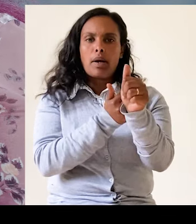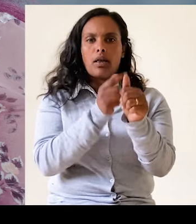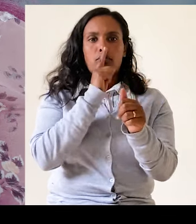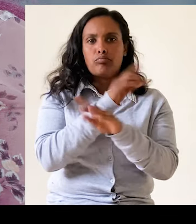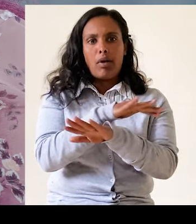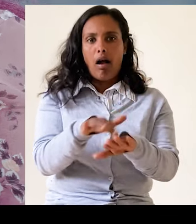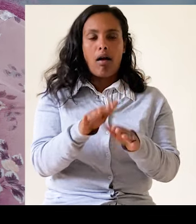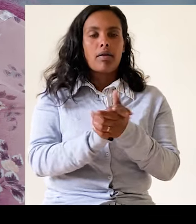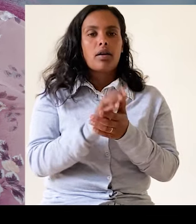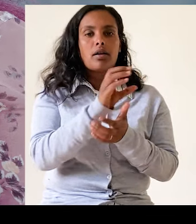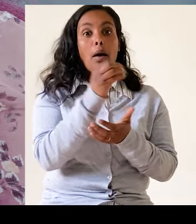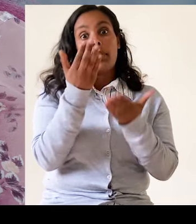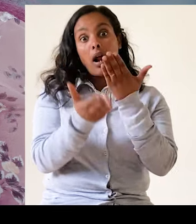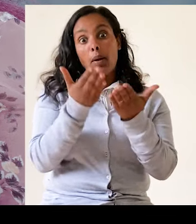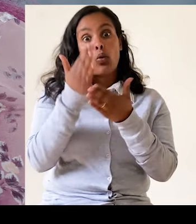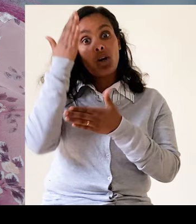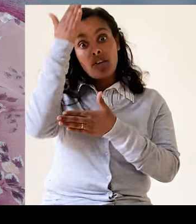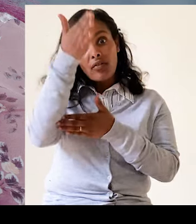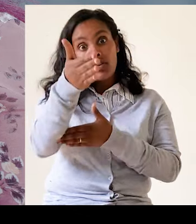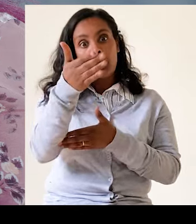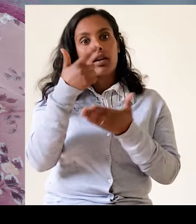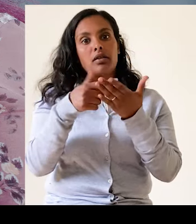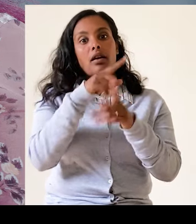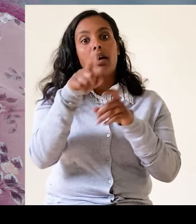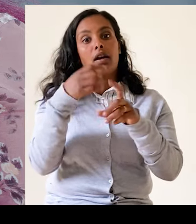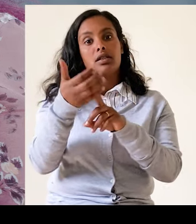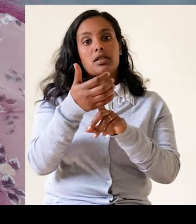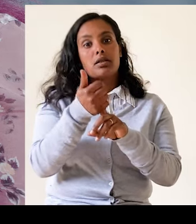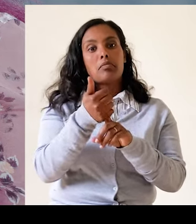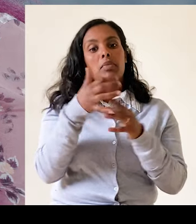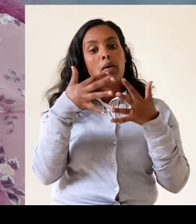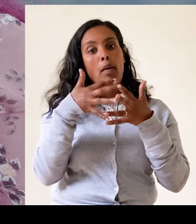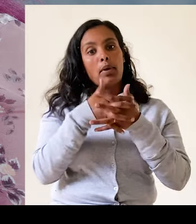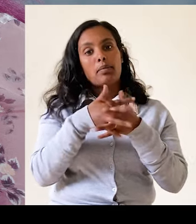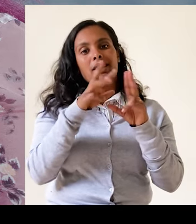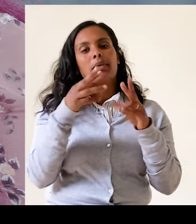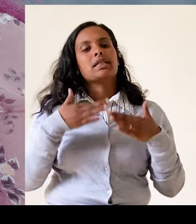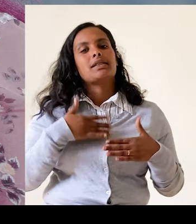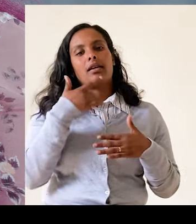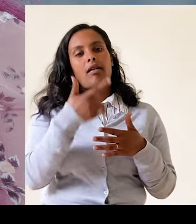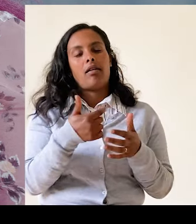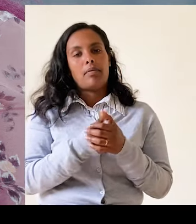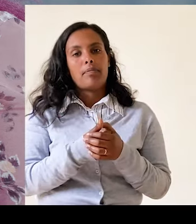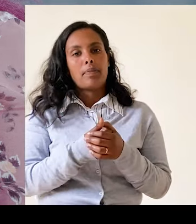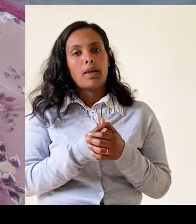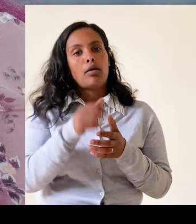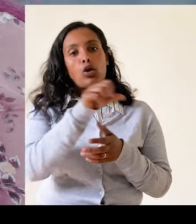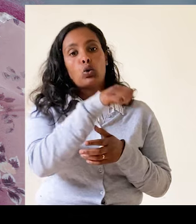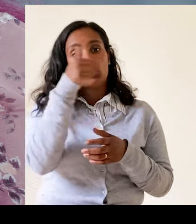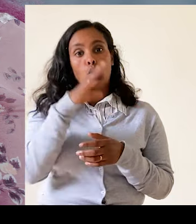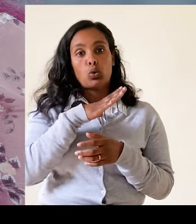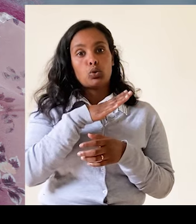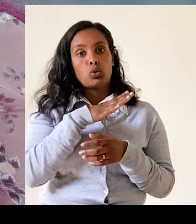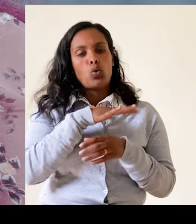ነው። እና ምናልባት ወደፊት ይህንን ጥያቄ ይዤው ሲሄድ ቢተባበሩኝ በጣም ደስ ይለኛል። ሌሎች